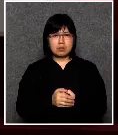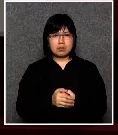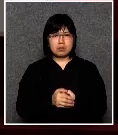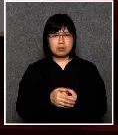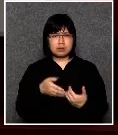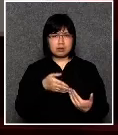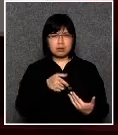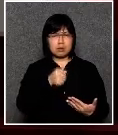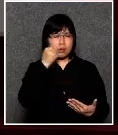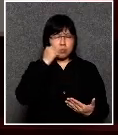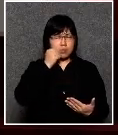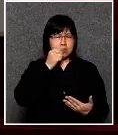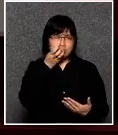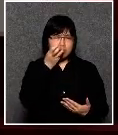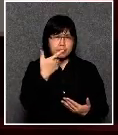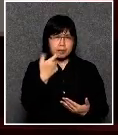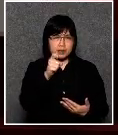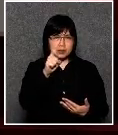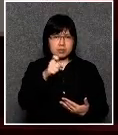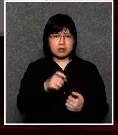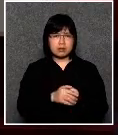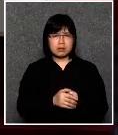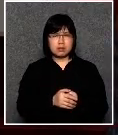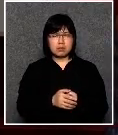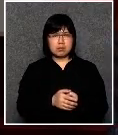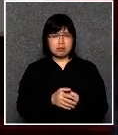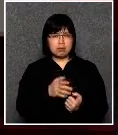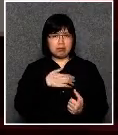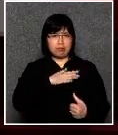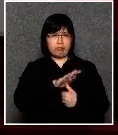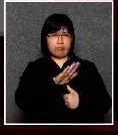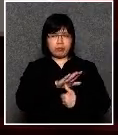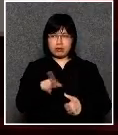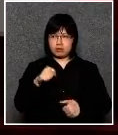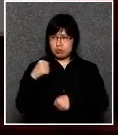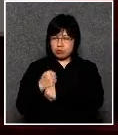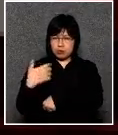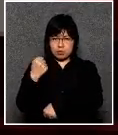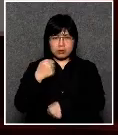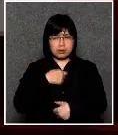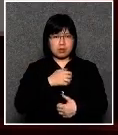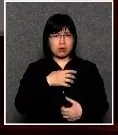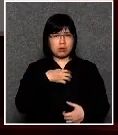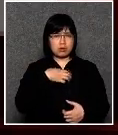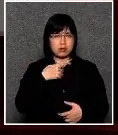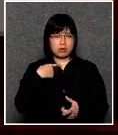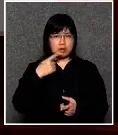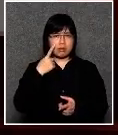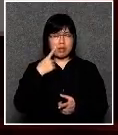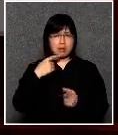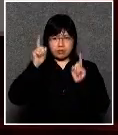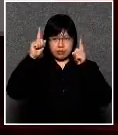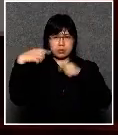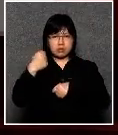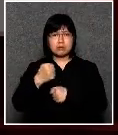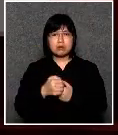唔多80-90歲嘅老人家嗰種咁嘅侮辱法，佢喺度行使佢嘅職權，但係我哋認為佢係濫權嘅，係咪？嗱，